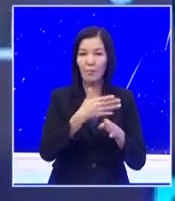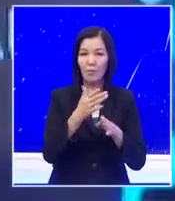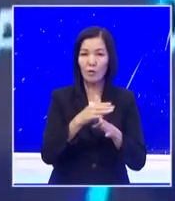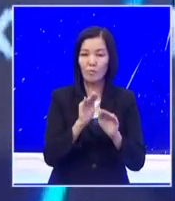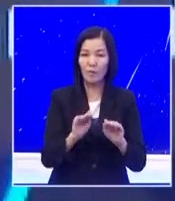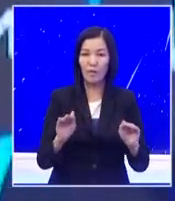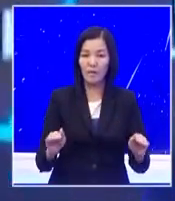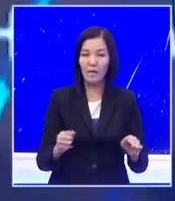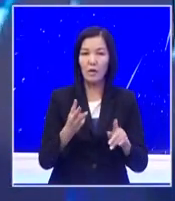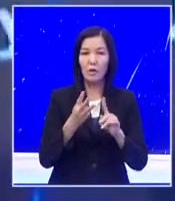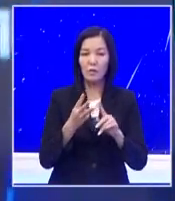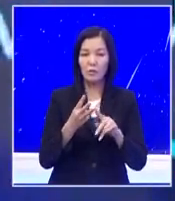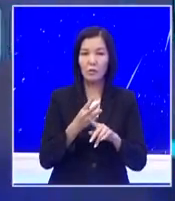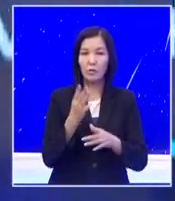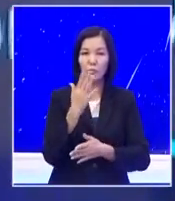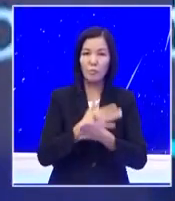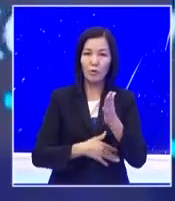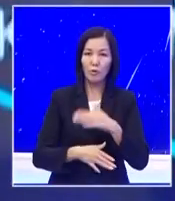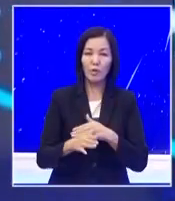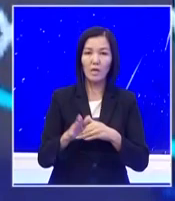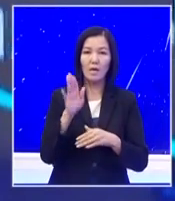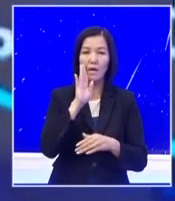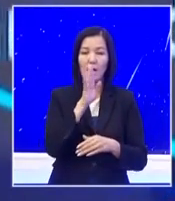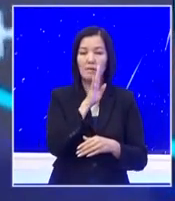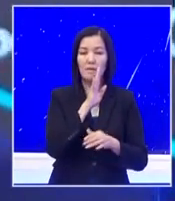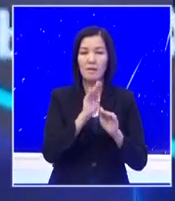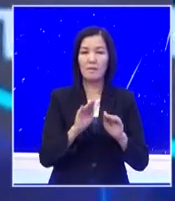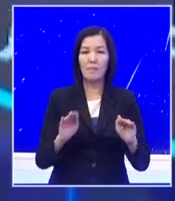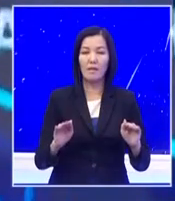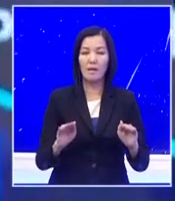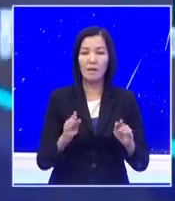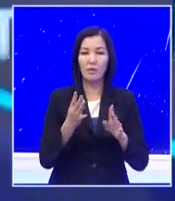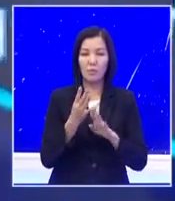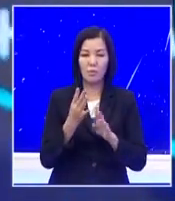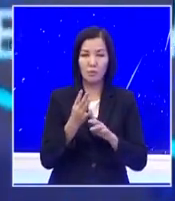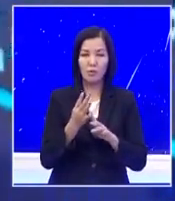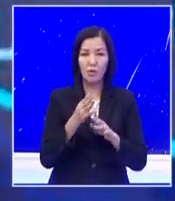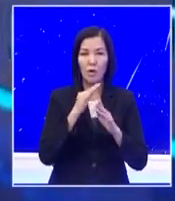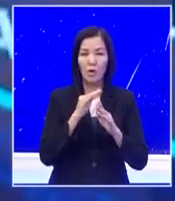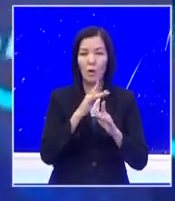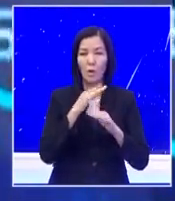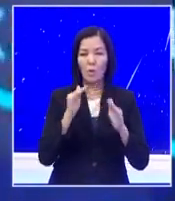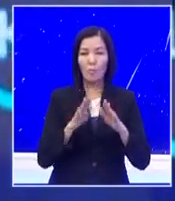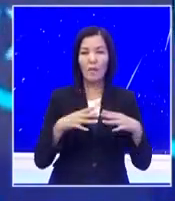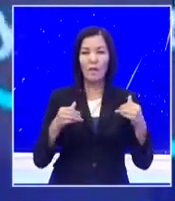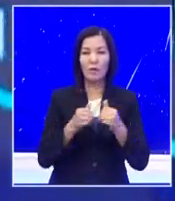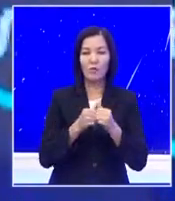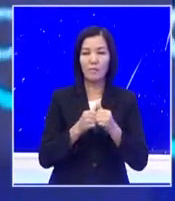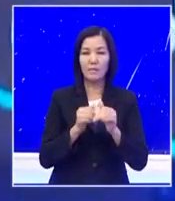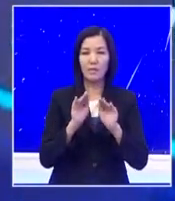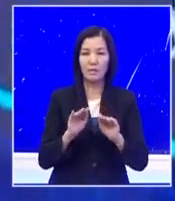балаларға. Үшінші, мүгедек ата-аналары бар балаларға. Төртінші, көп балалы отбасыларынан